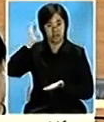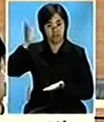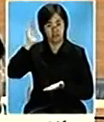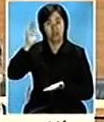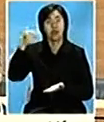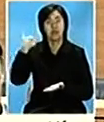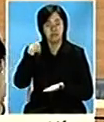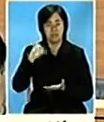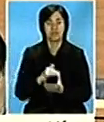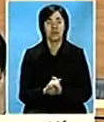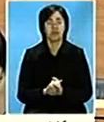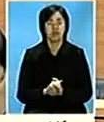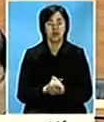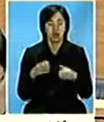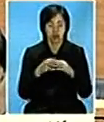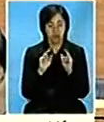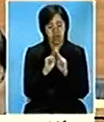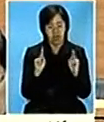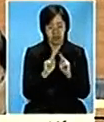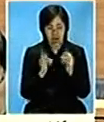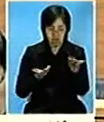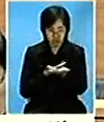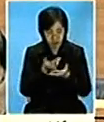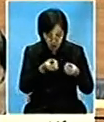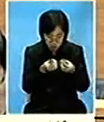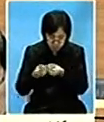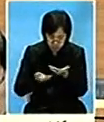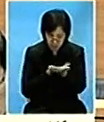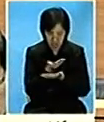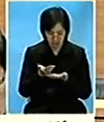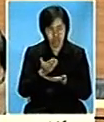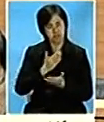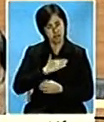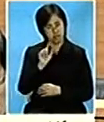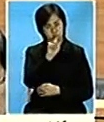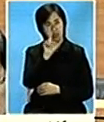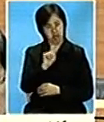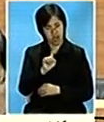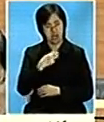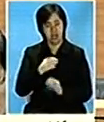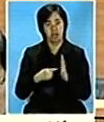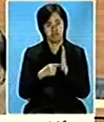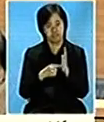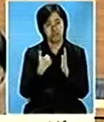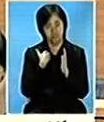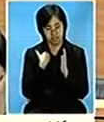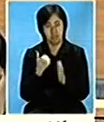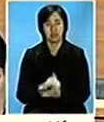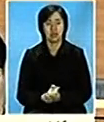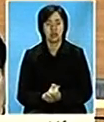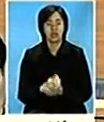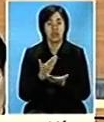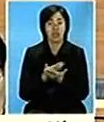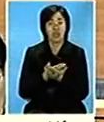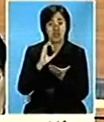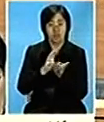ากสมาชิกในคณะกรรมการด้วยดิฉันก็ยังมีข้อสังเกตและข้อสงสัยอยู่นะคะว่างบประมาณที่เ